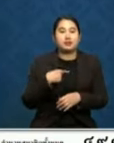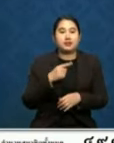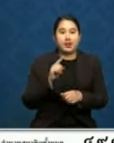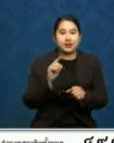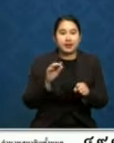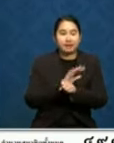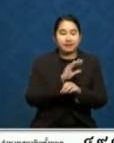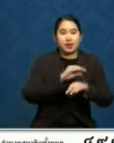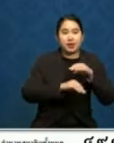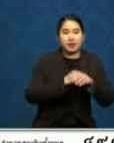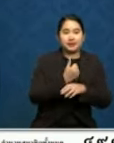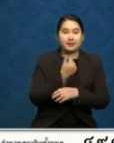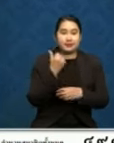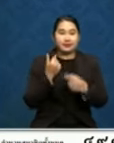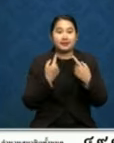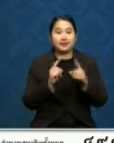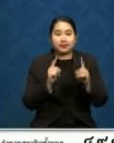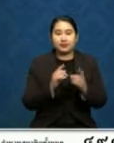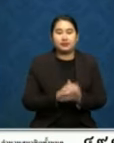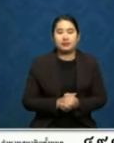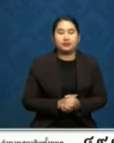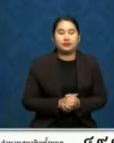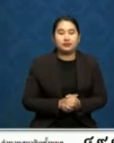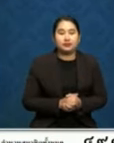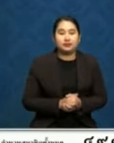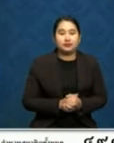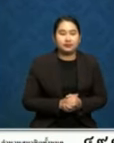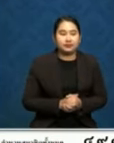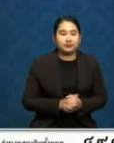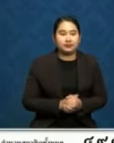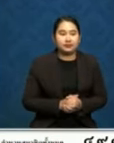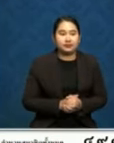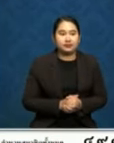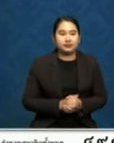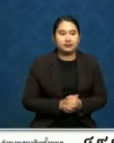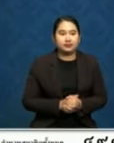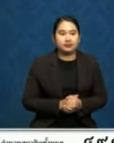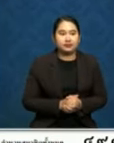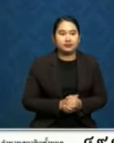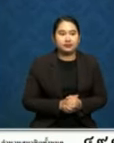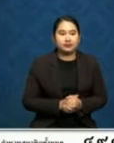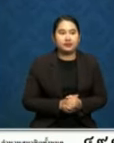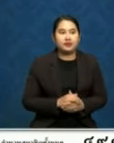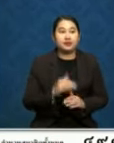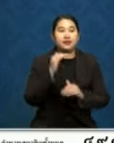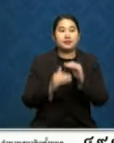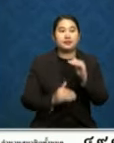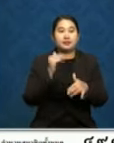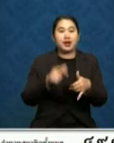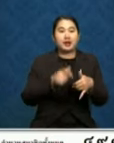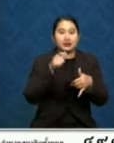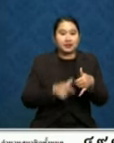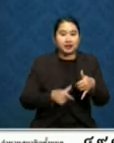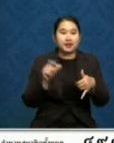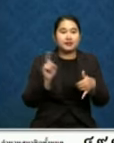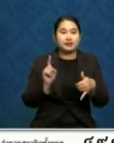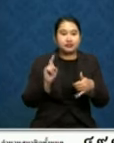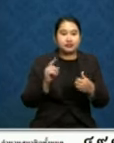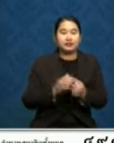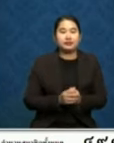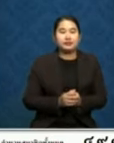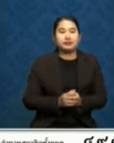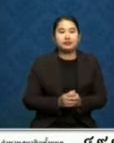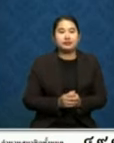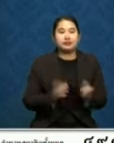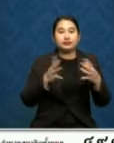ตั้งโครงการอื่นๆที่พูดมาก่อนหน้านี้ด้วยซ้ำค่ะสไลด์ถัดไปค่ะพัฒนาพฤตินิสัยแบบใดคะจึงไ